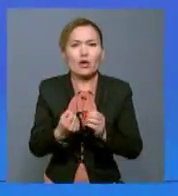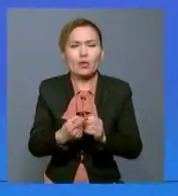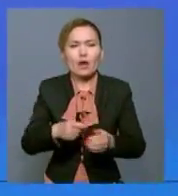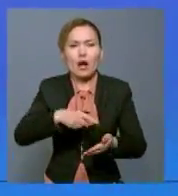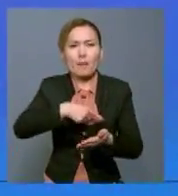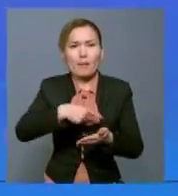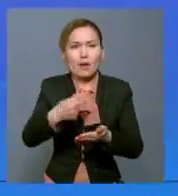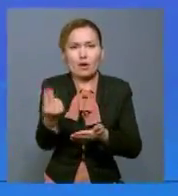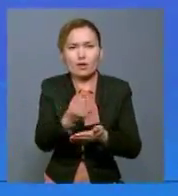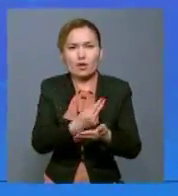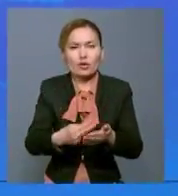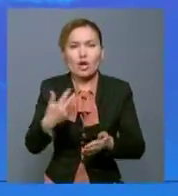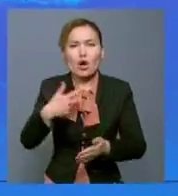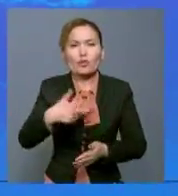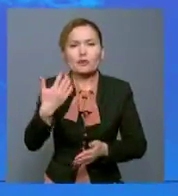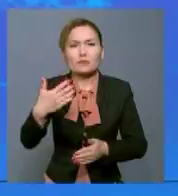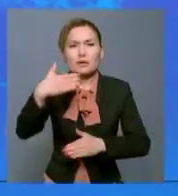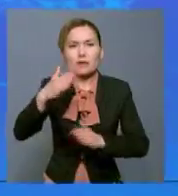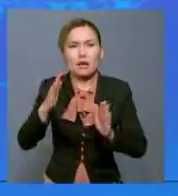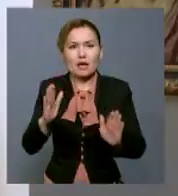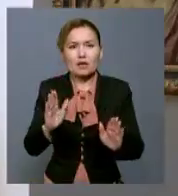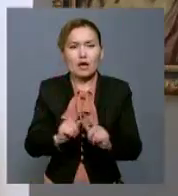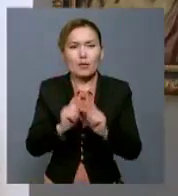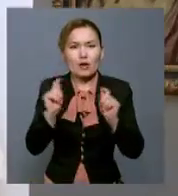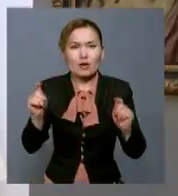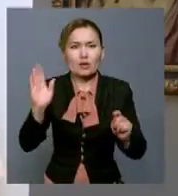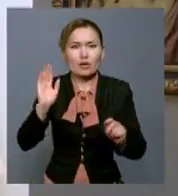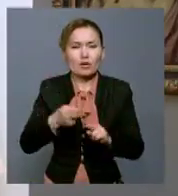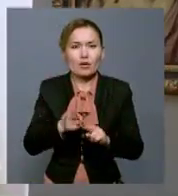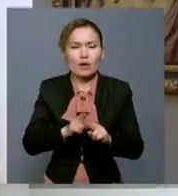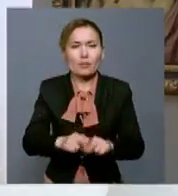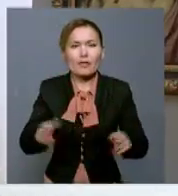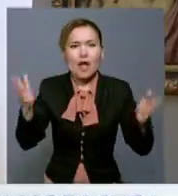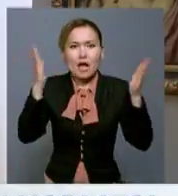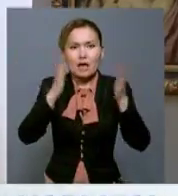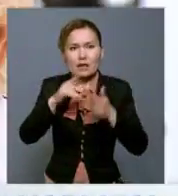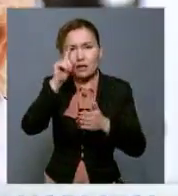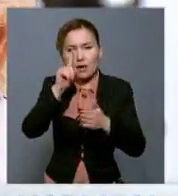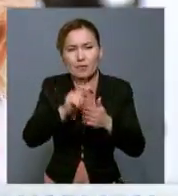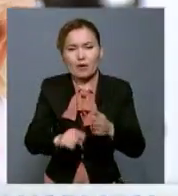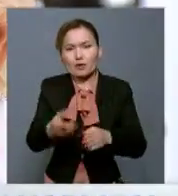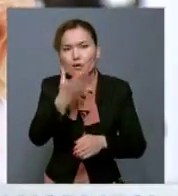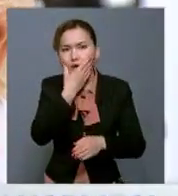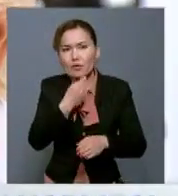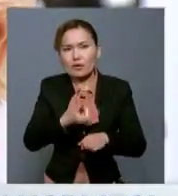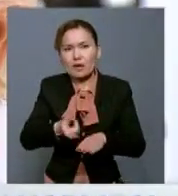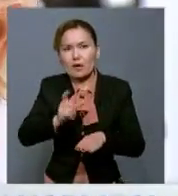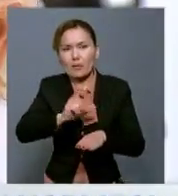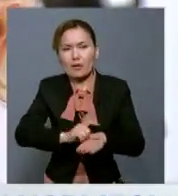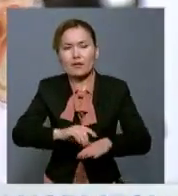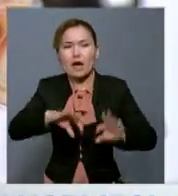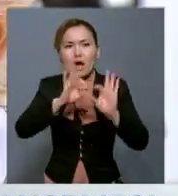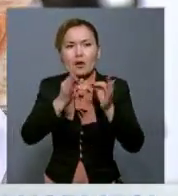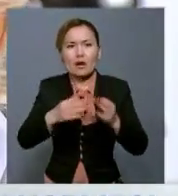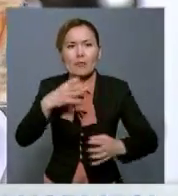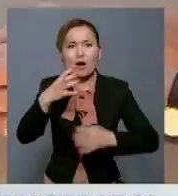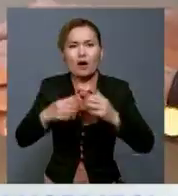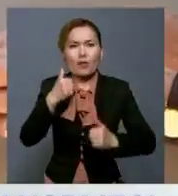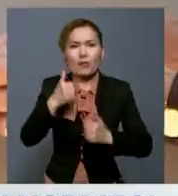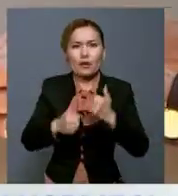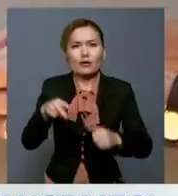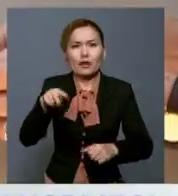қылғалам шеберінің 35 туындысы қойылмақ. Ислам дәстүрі арқылы берілетін қазіргі заманғы көркем өнер мен дизайн шеберлерінің халықаралық